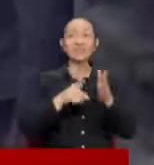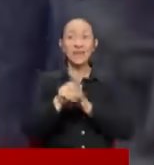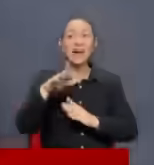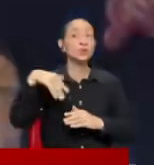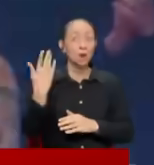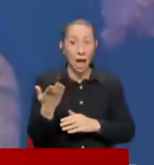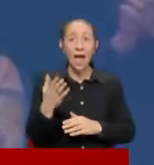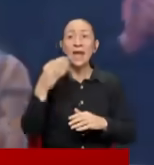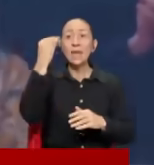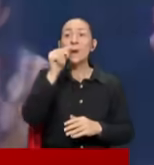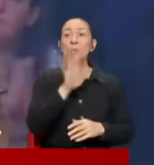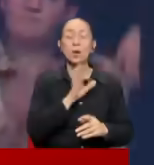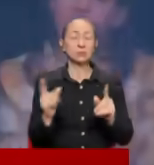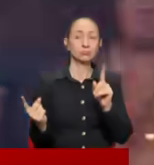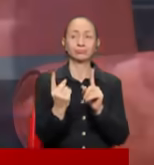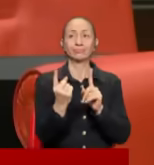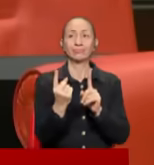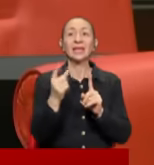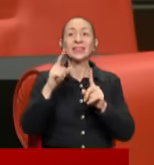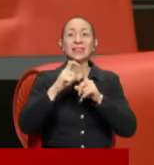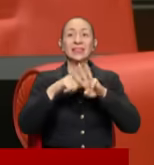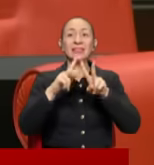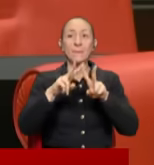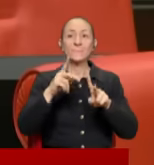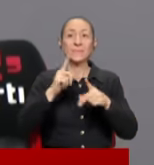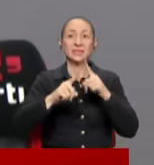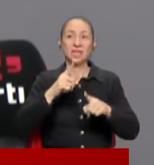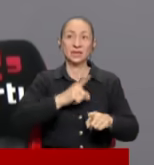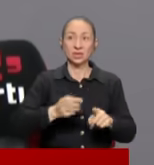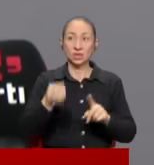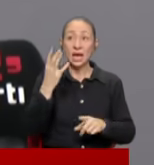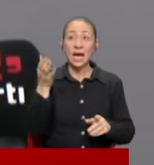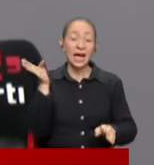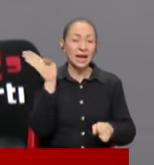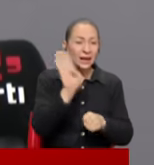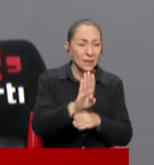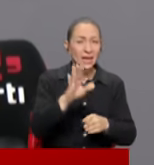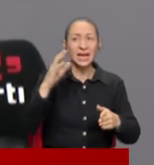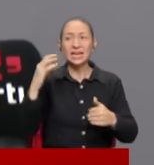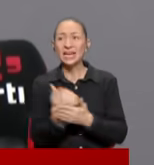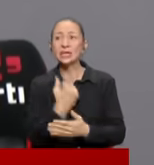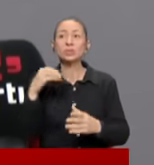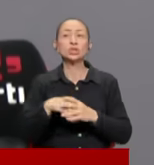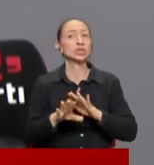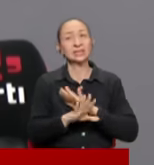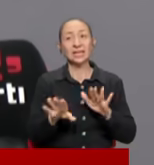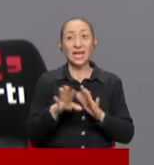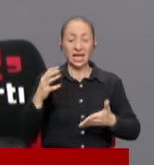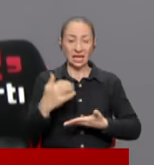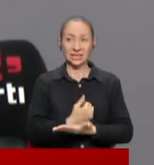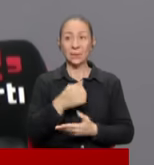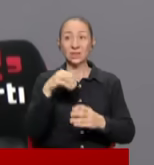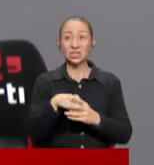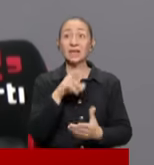Partisi'nden sonra Ekrem İmamoğlu'nun karşısına DEM Parti'de aday çıkardı. Kaybettirmek ya da kazandırmak için değil, kazanmak